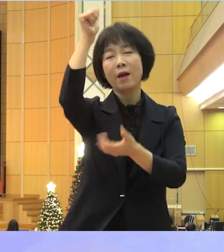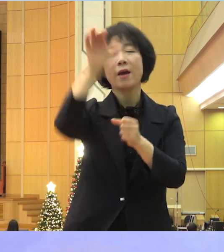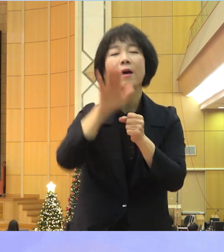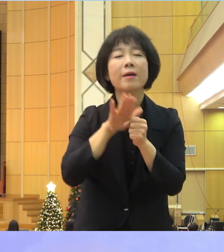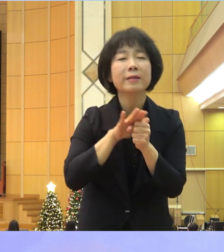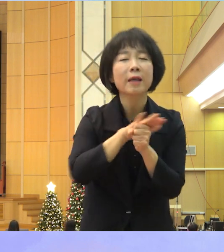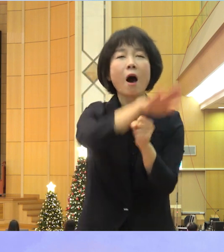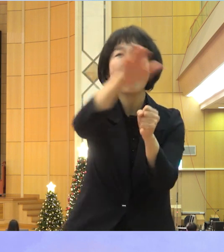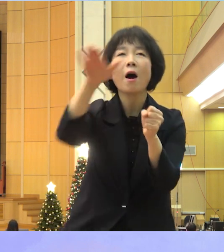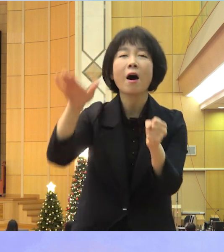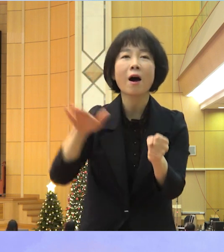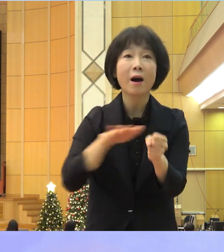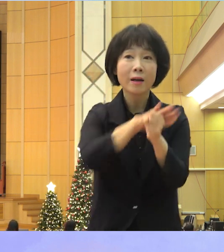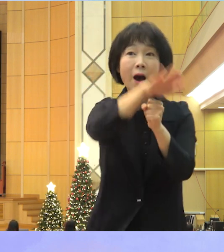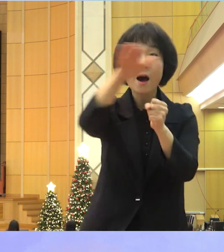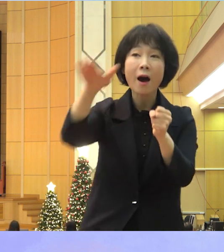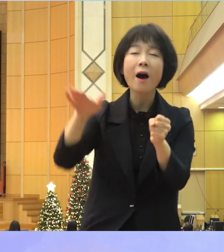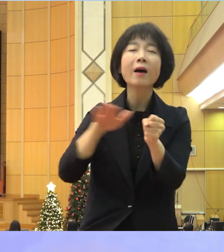구주의